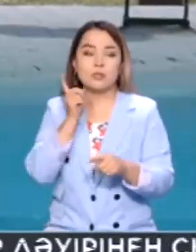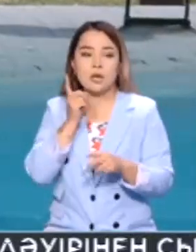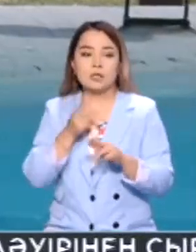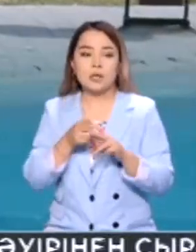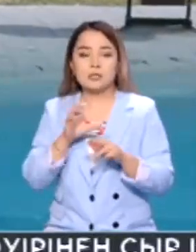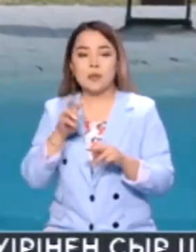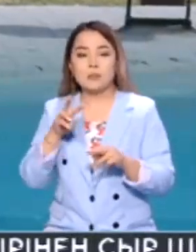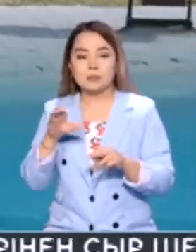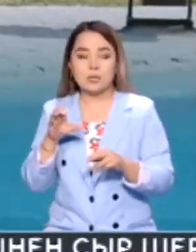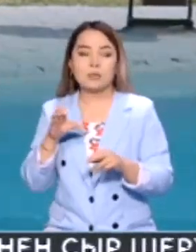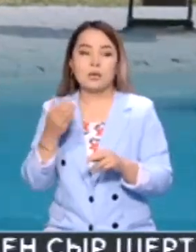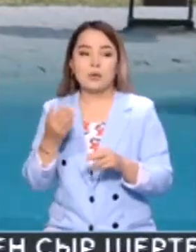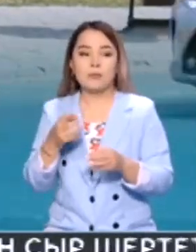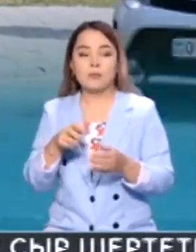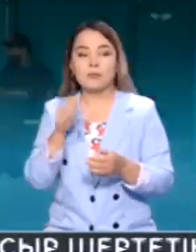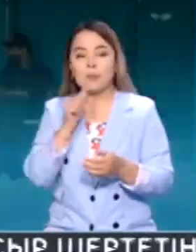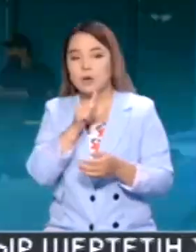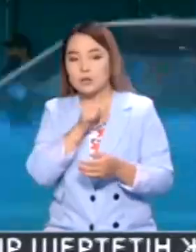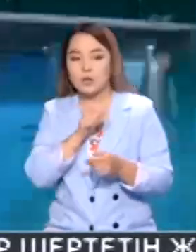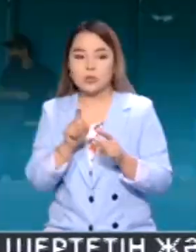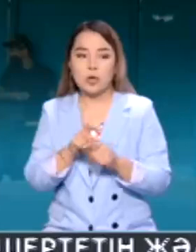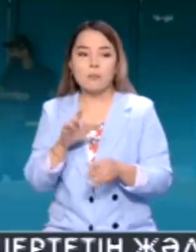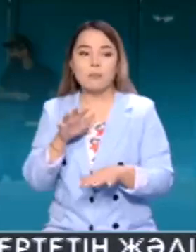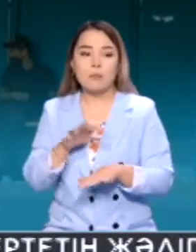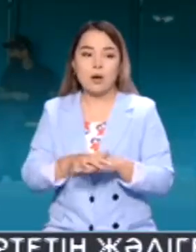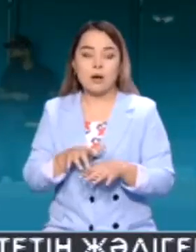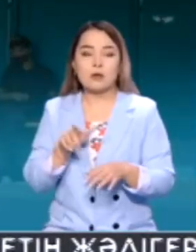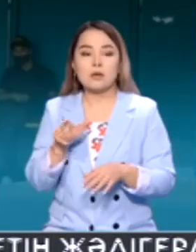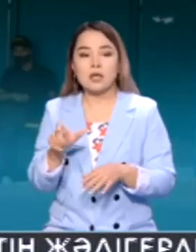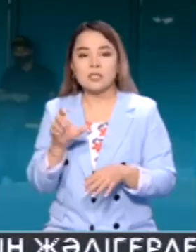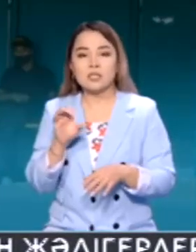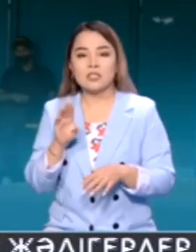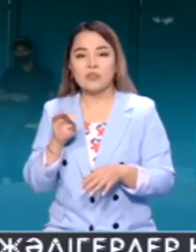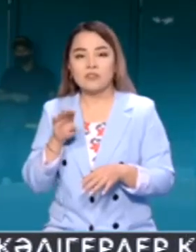сондай-ақ SMS парольдер банк карталарының CVV кодын